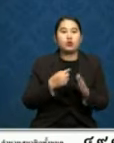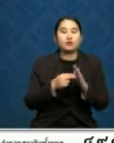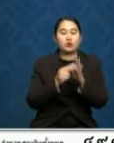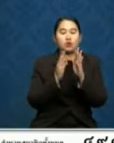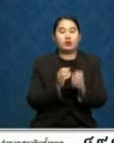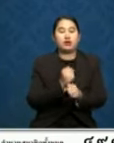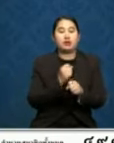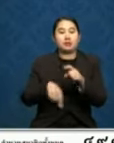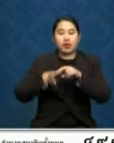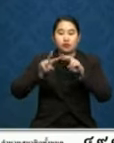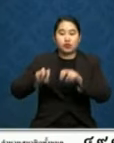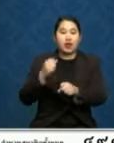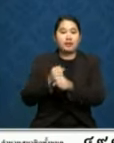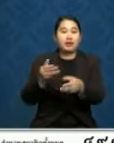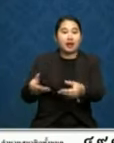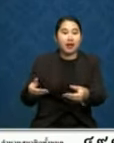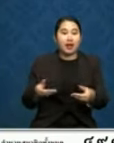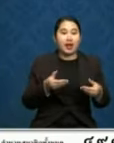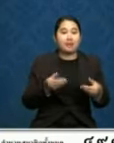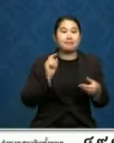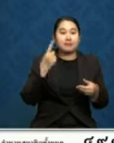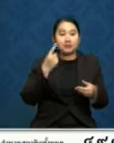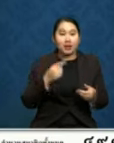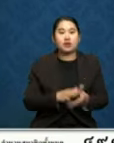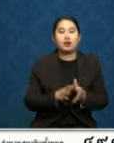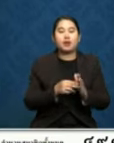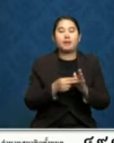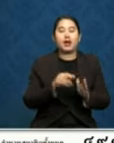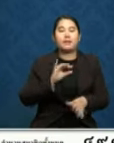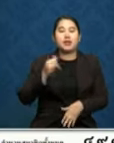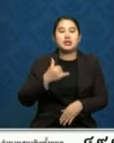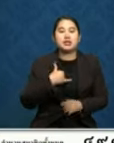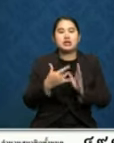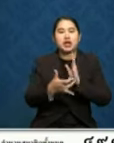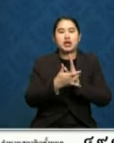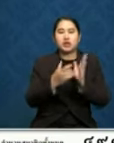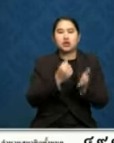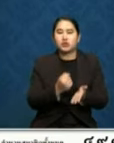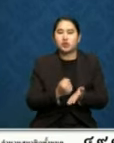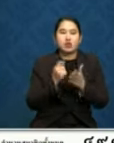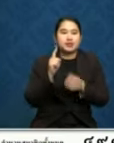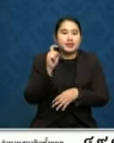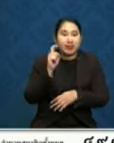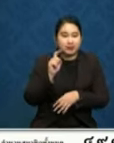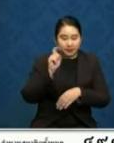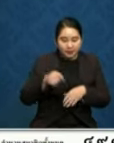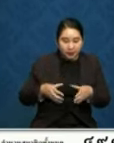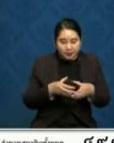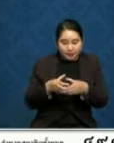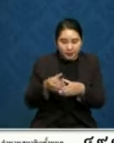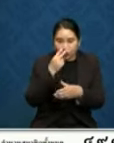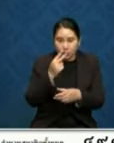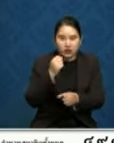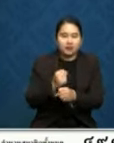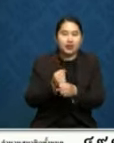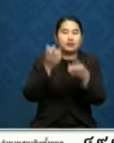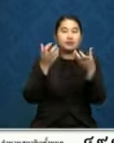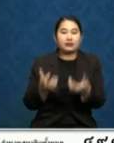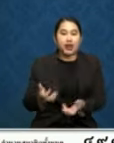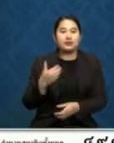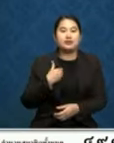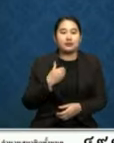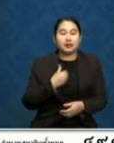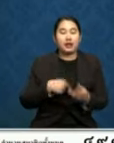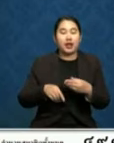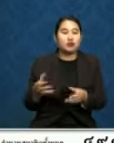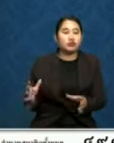ไปแล้วก็ทำรายงานขึ้นมาซึ่งมันบางครั้งเนี่ยเทคโนโลยีแทบจะช่วยไม่ได้เลยเจ้าหน้าที่ต้องลงพื้นที่นะครับทำงานหนักหน่วงแล้วก็